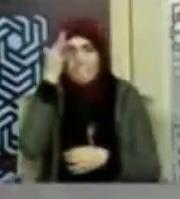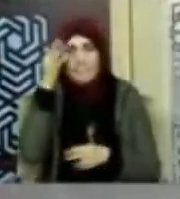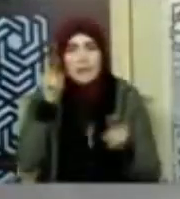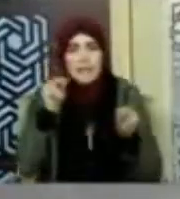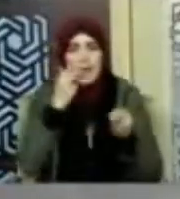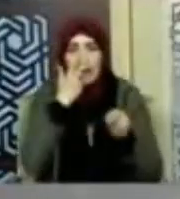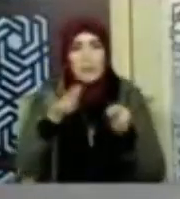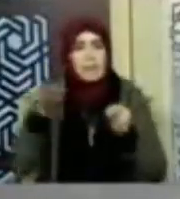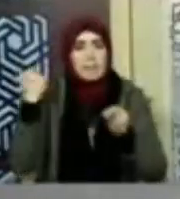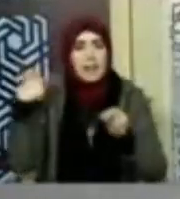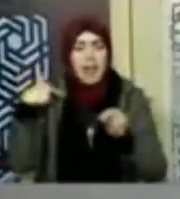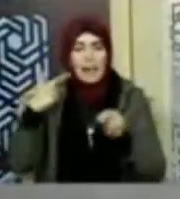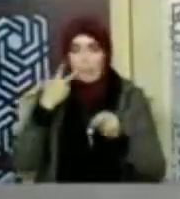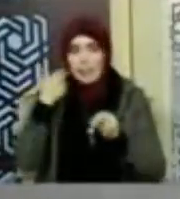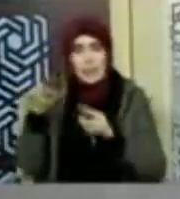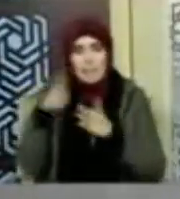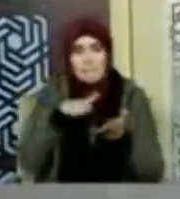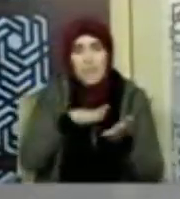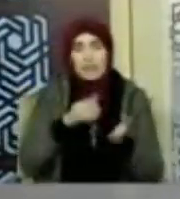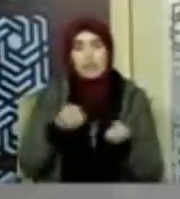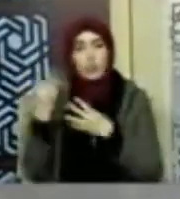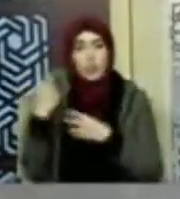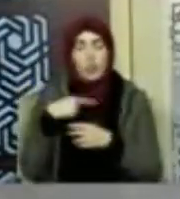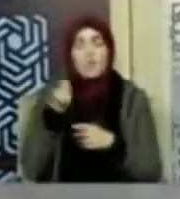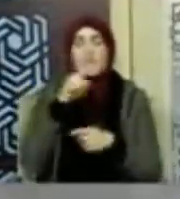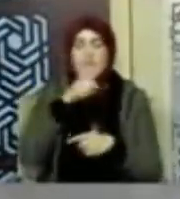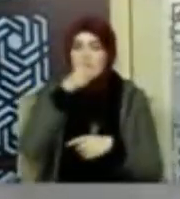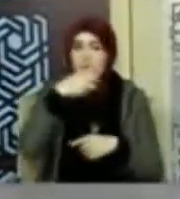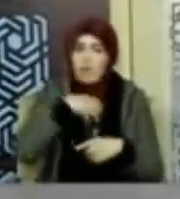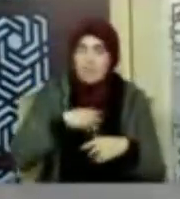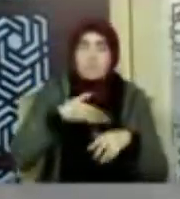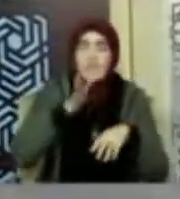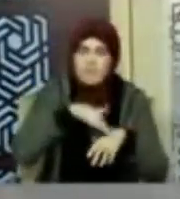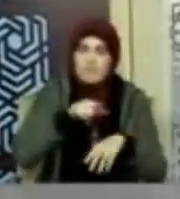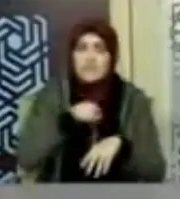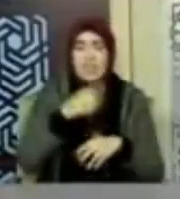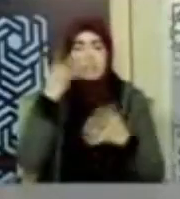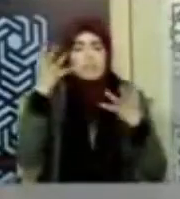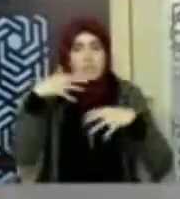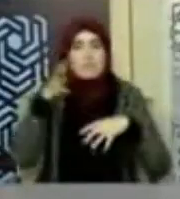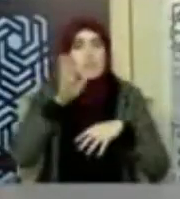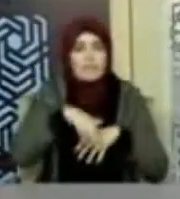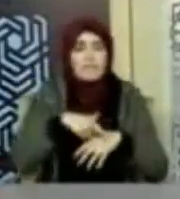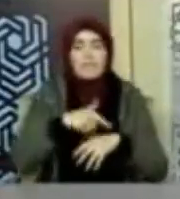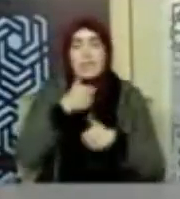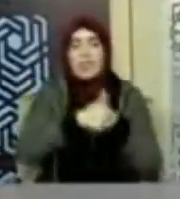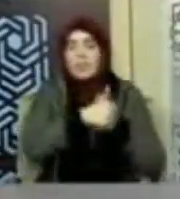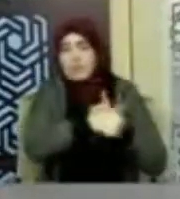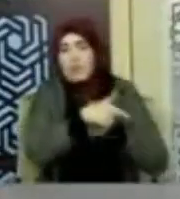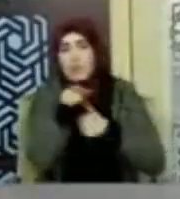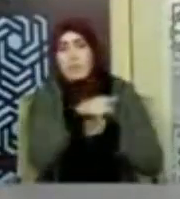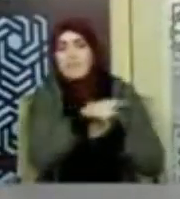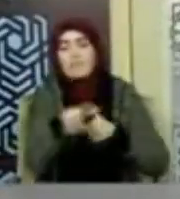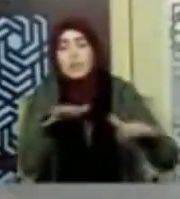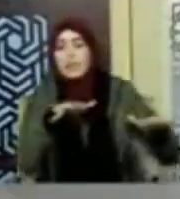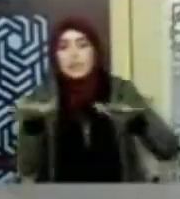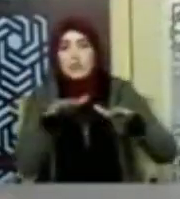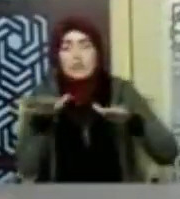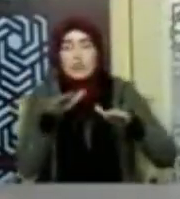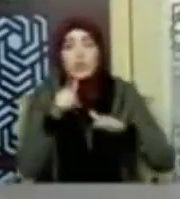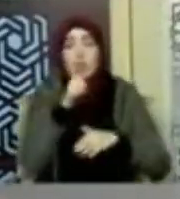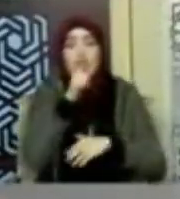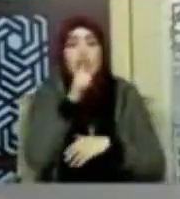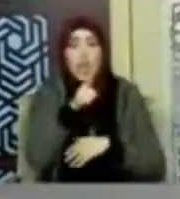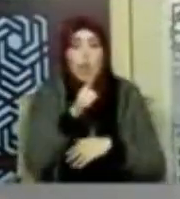الذين خلوا من قبلكم مستهم البأساء والضراء وزلزلوا حتى